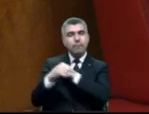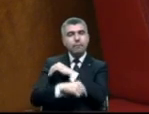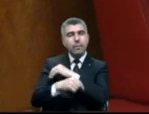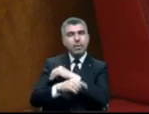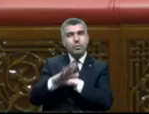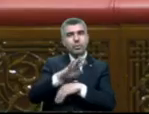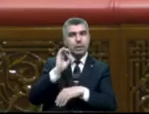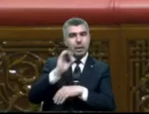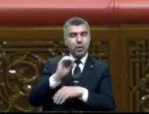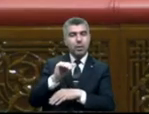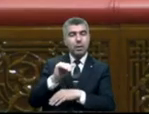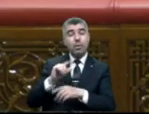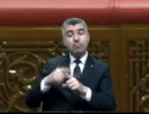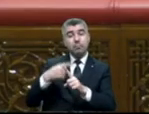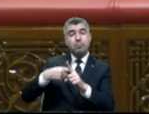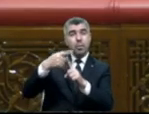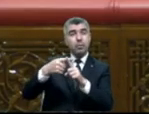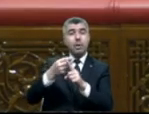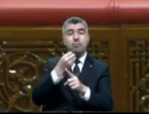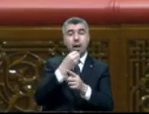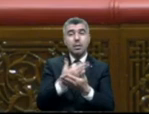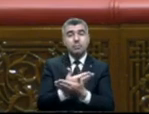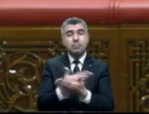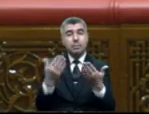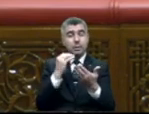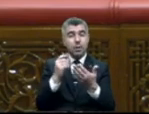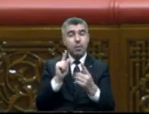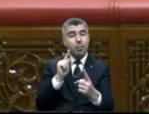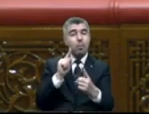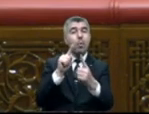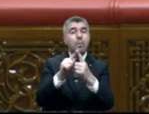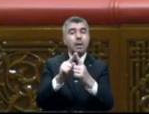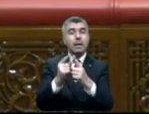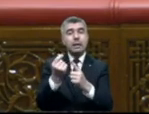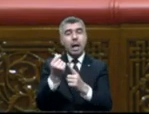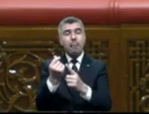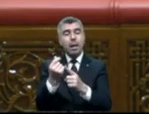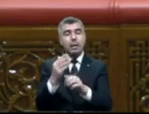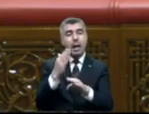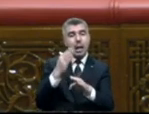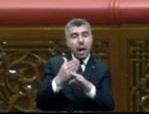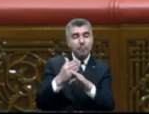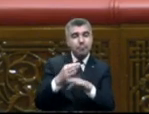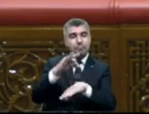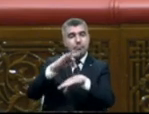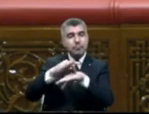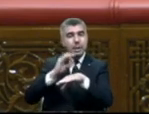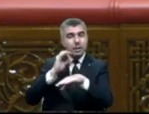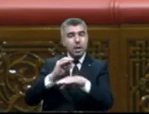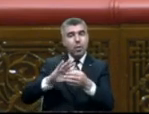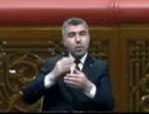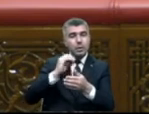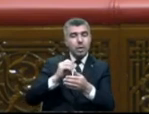الأسواق الداخلية، إضافة لارتفاع أثمان العلف التي أثرت بشكل مباشر على أثمان اللحوم الحمراء والبيضاء، ناهيك عن العجز الذي يعرفه